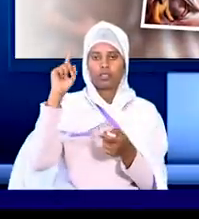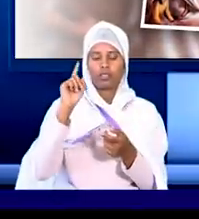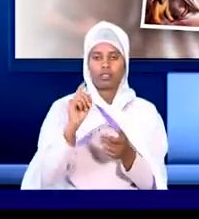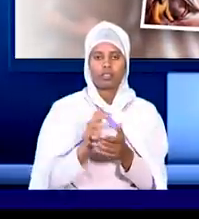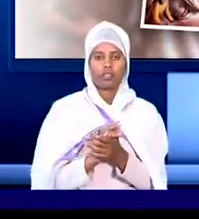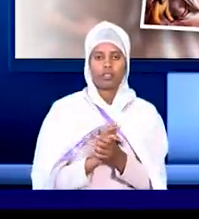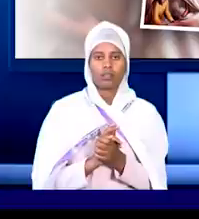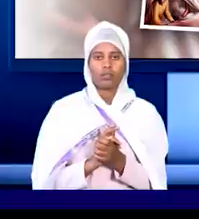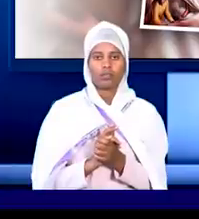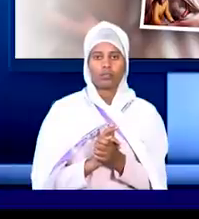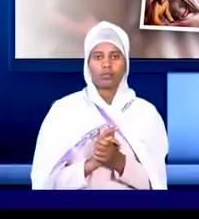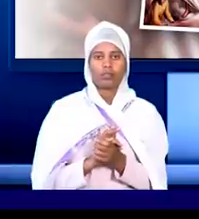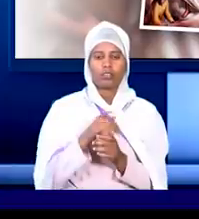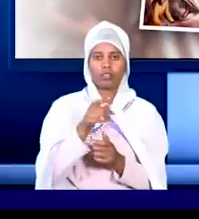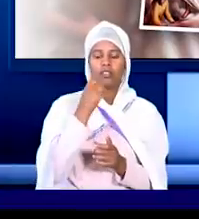ሕዝበ እግዚአብሔር